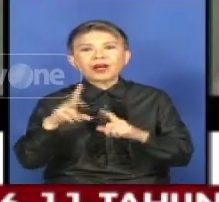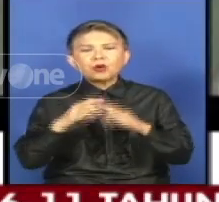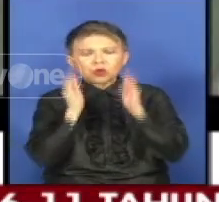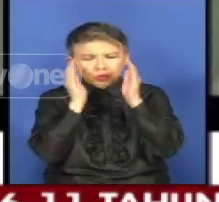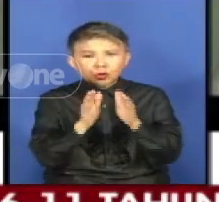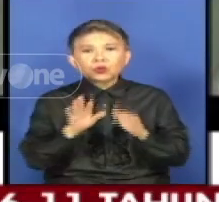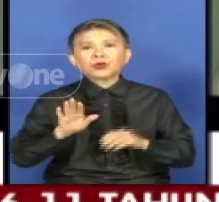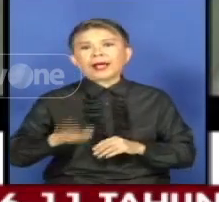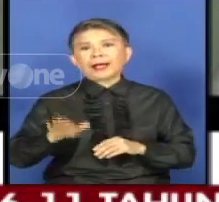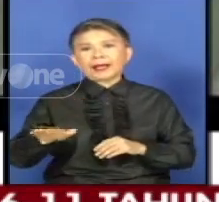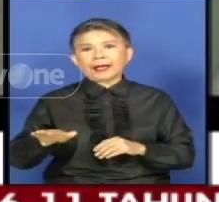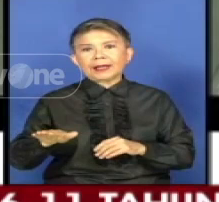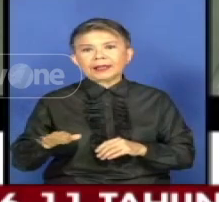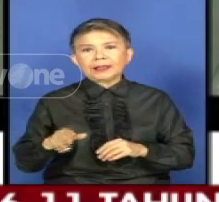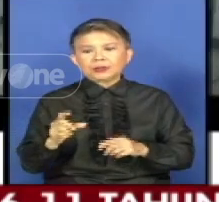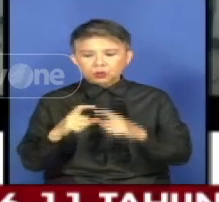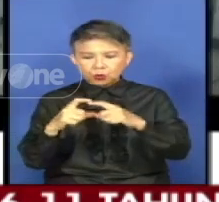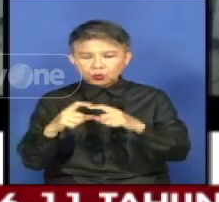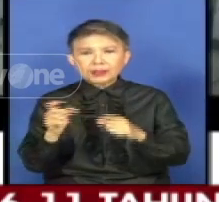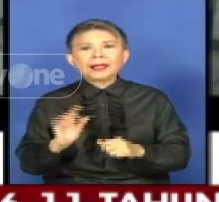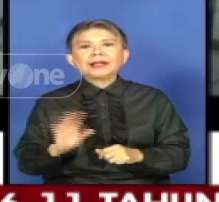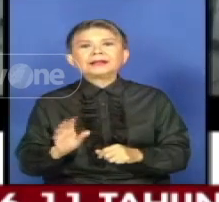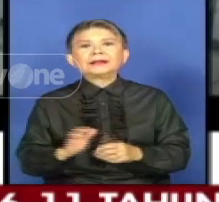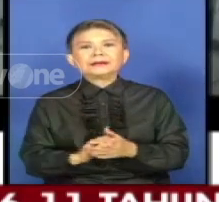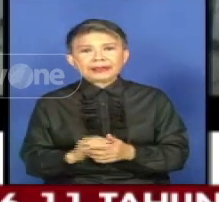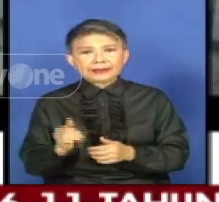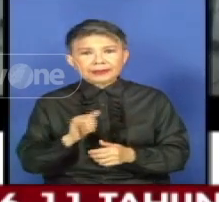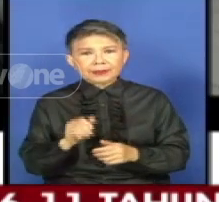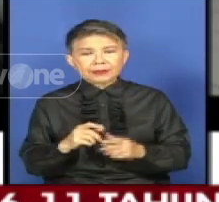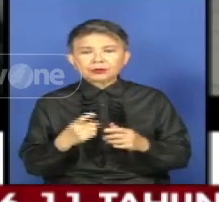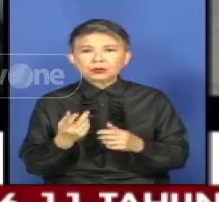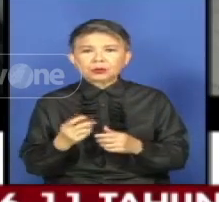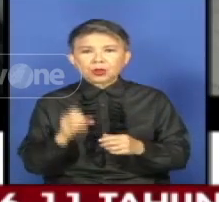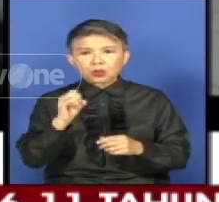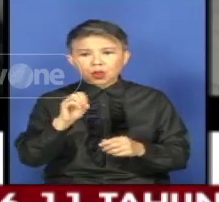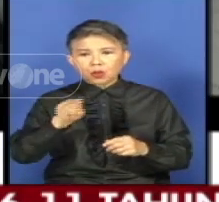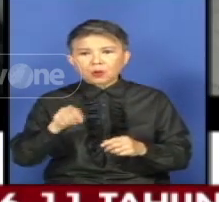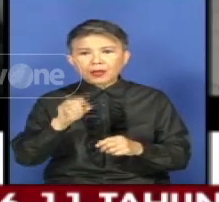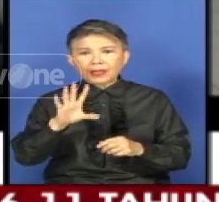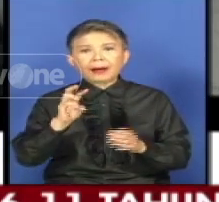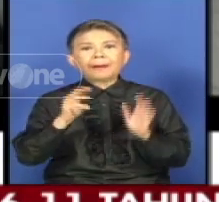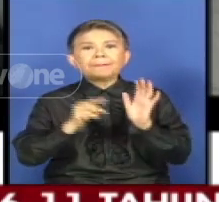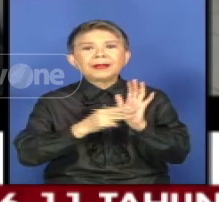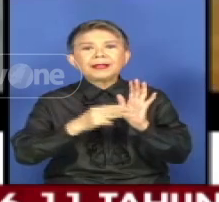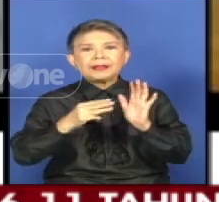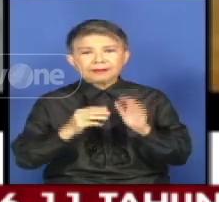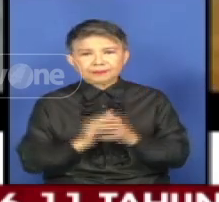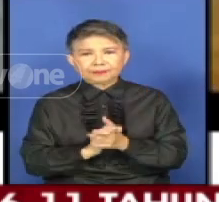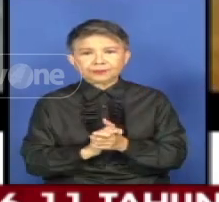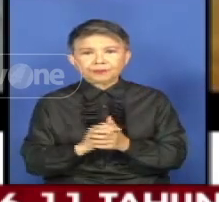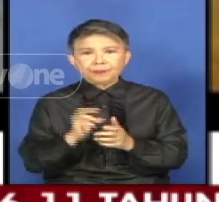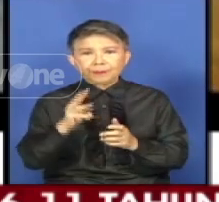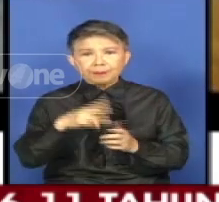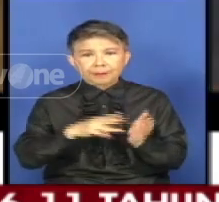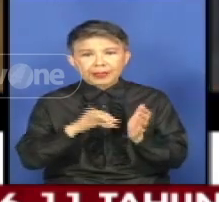untuk anak-anak dengan dosis yang dikhususkan untuk anak-anak pula, yakni adalah 0,5 mili. Dan tentunya vaksinasi ini akan